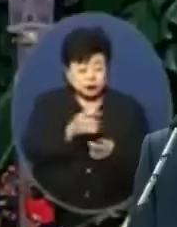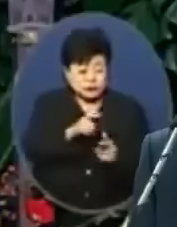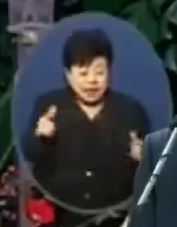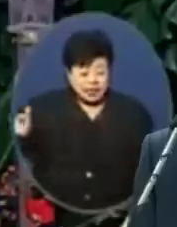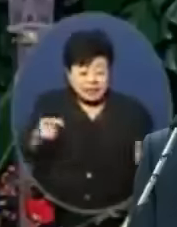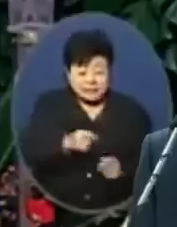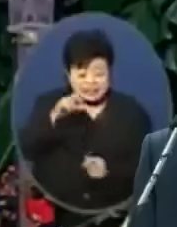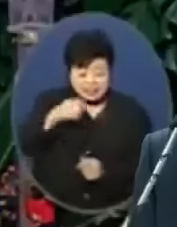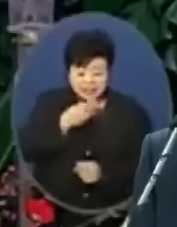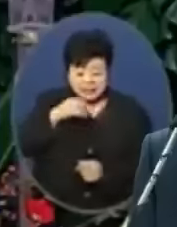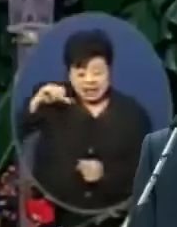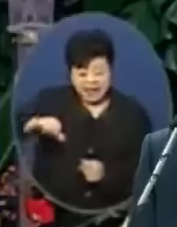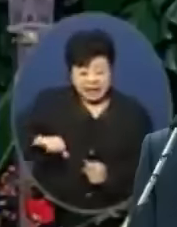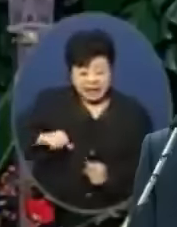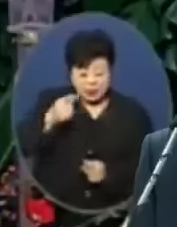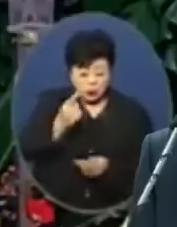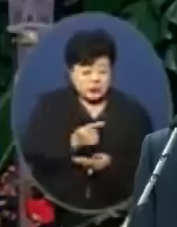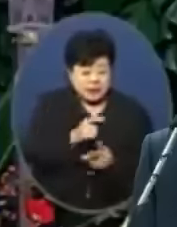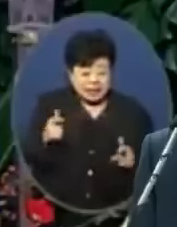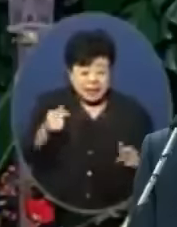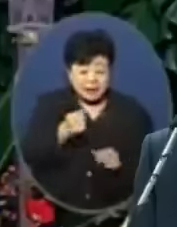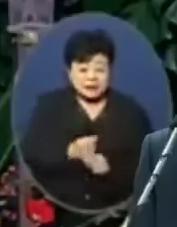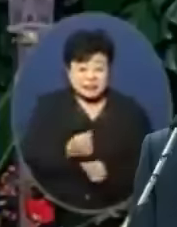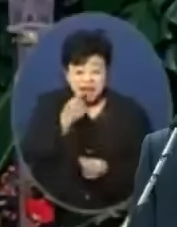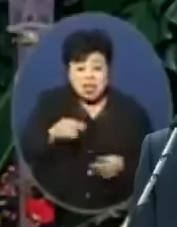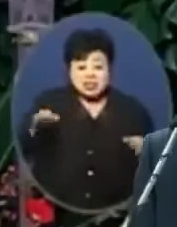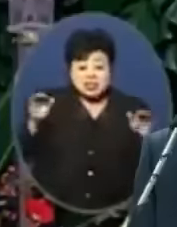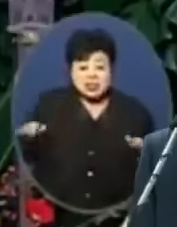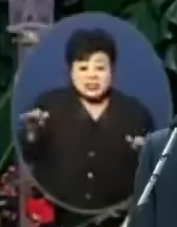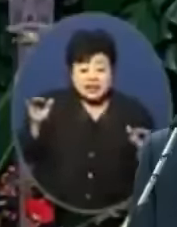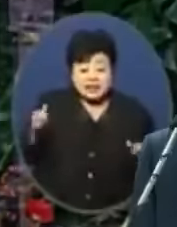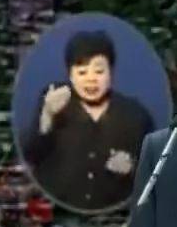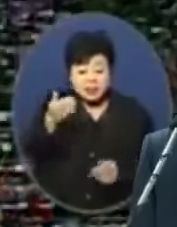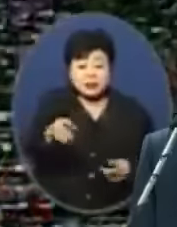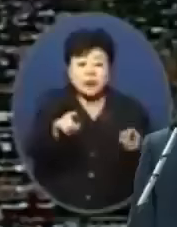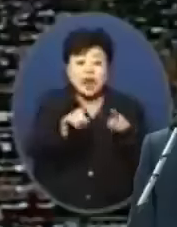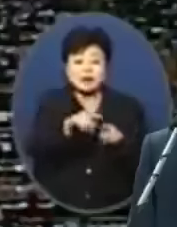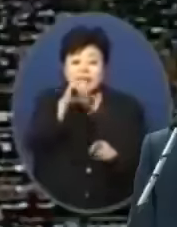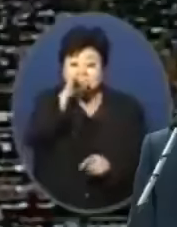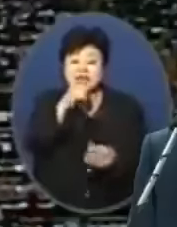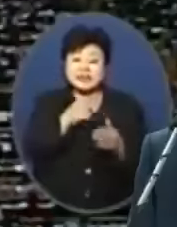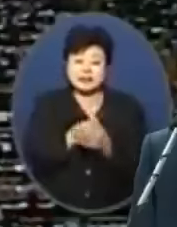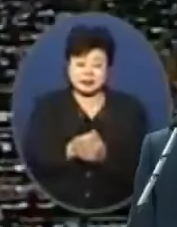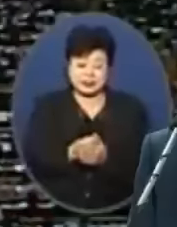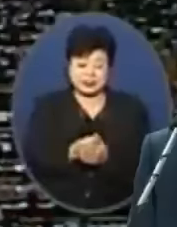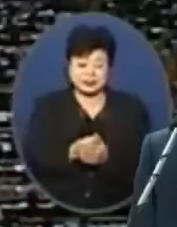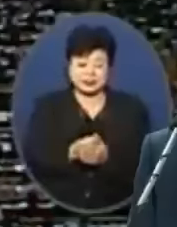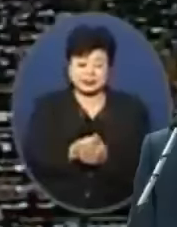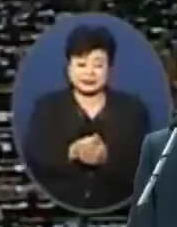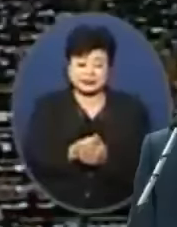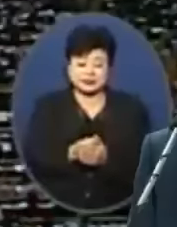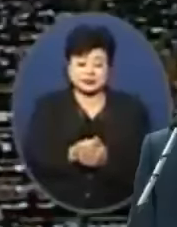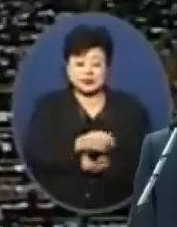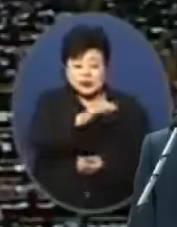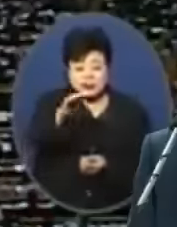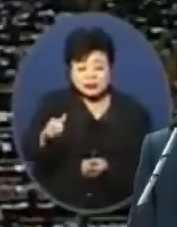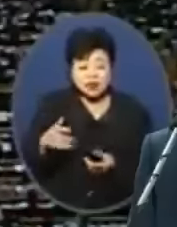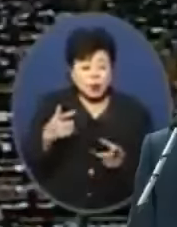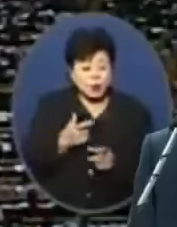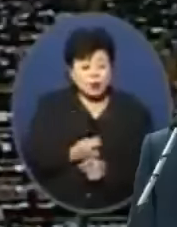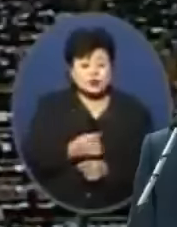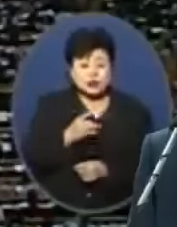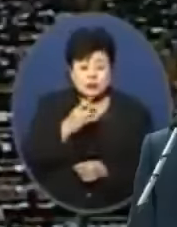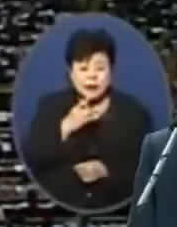못하고 재앙의 장막에 오지 못하는 것은 천사들이 여러분과 같이 있겠다는 것입니다. 우리는